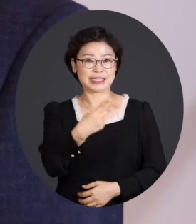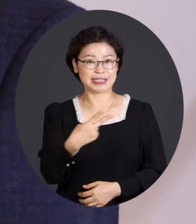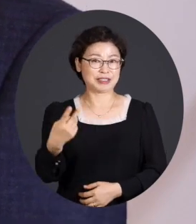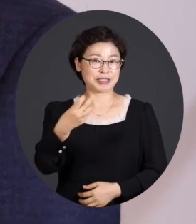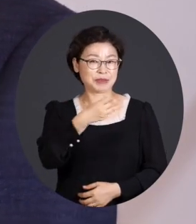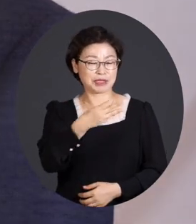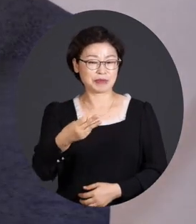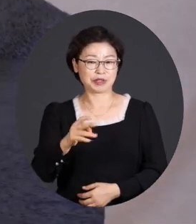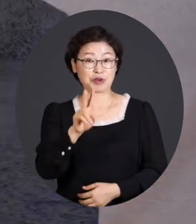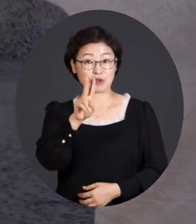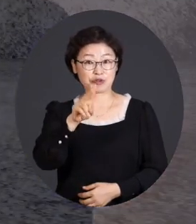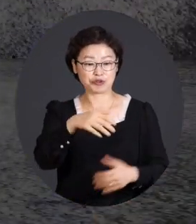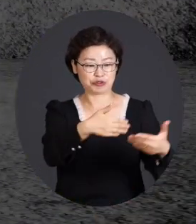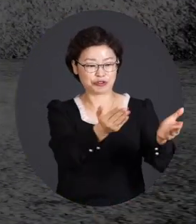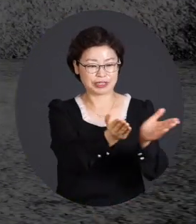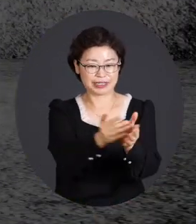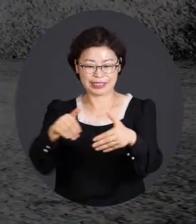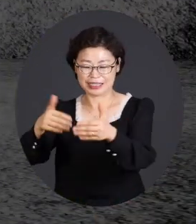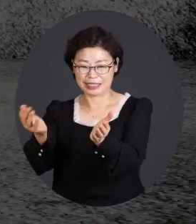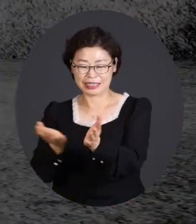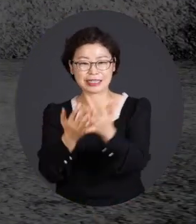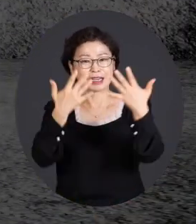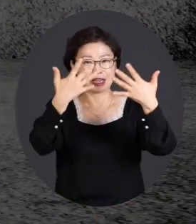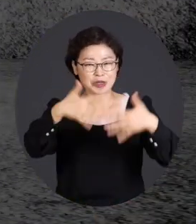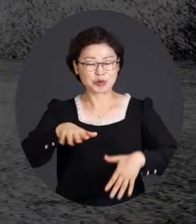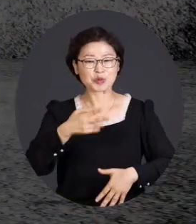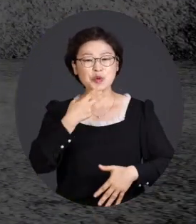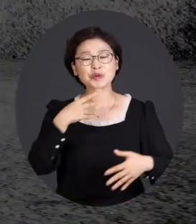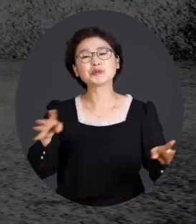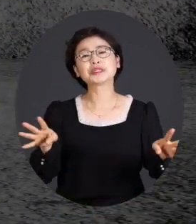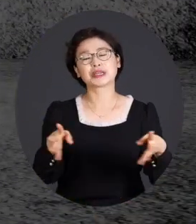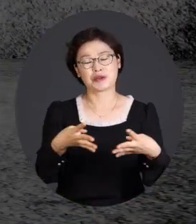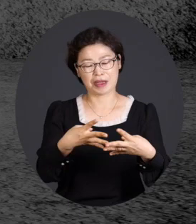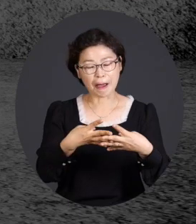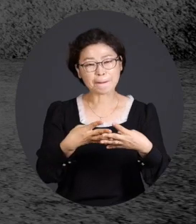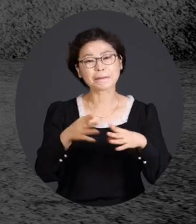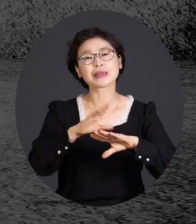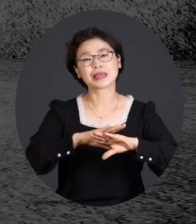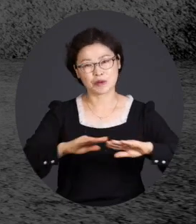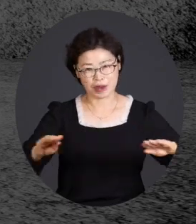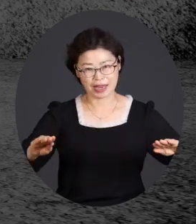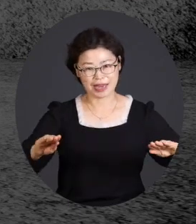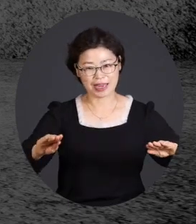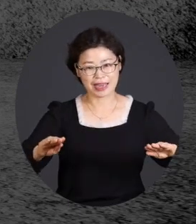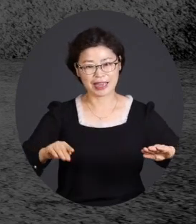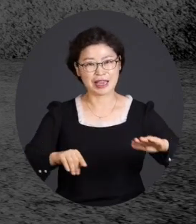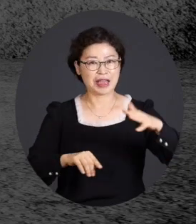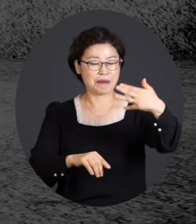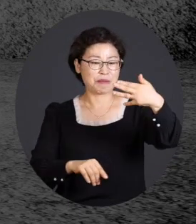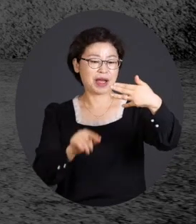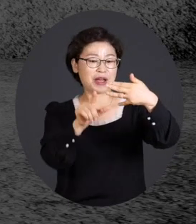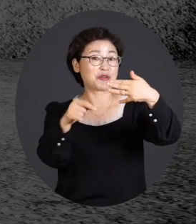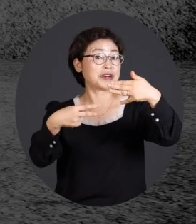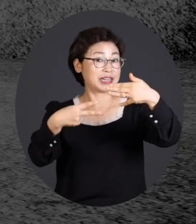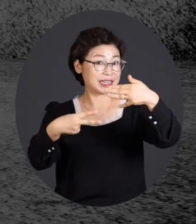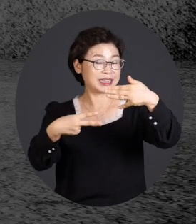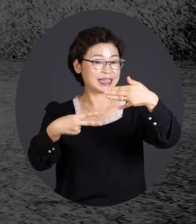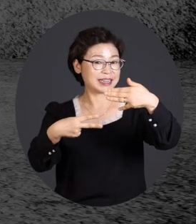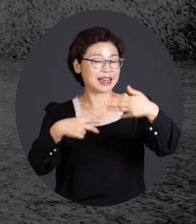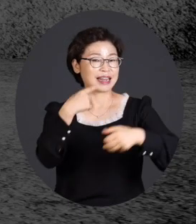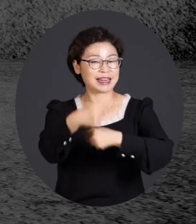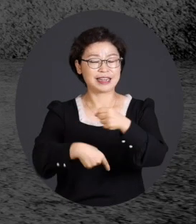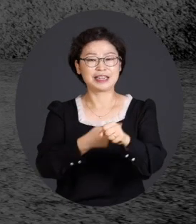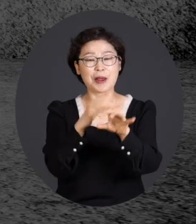2013년에 두 단체가 조건 없는 화해 선언을 해요. 그게 8월 2일 날인데,